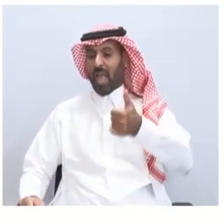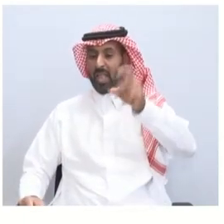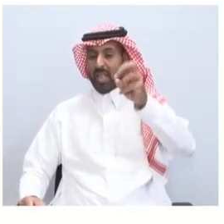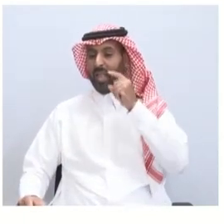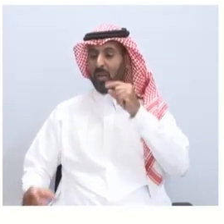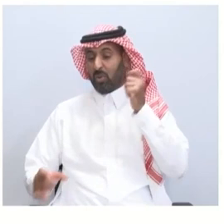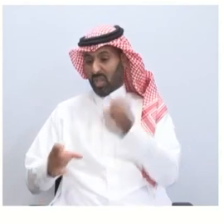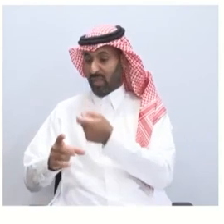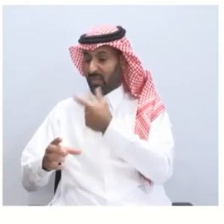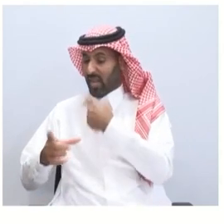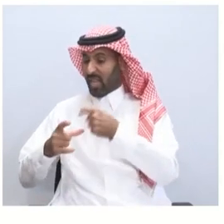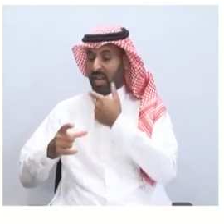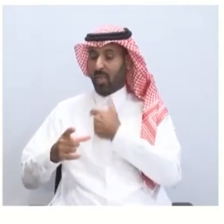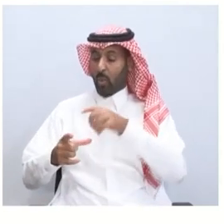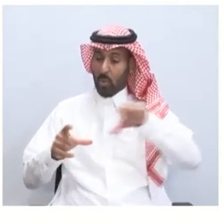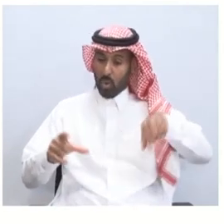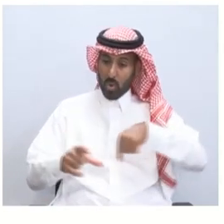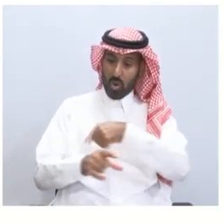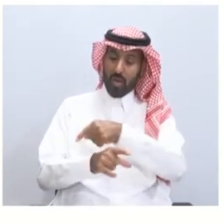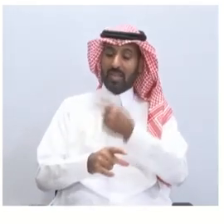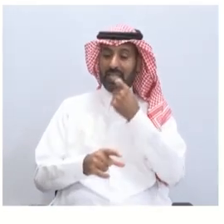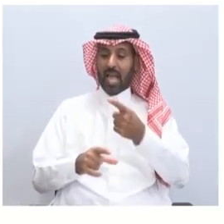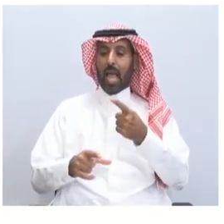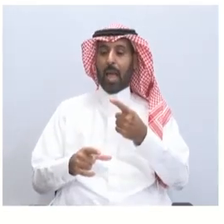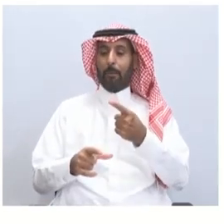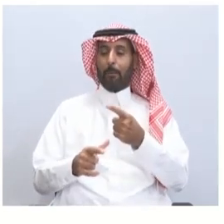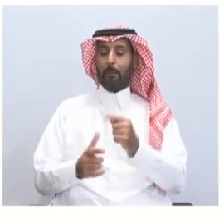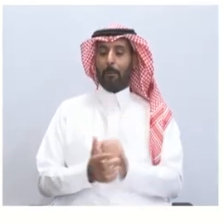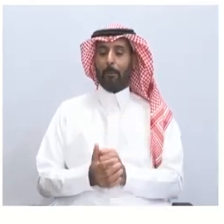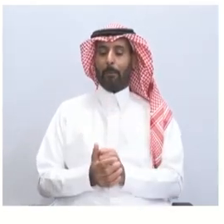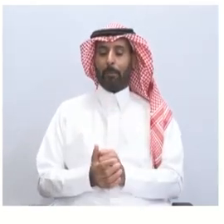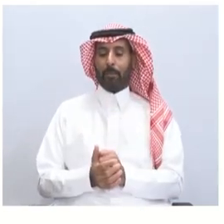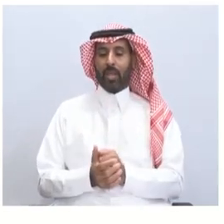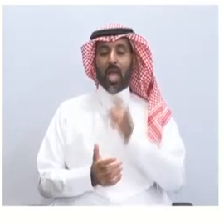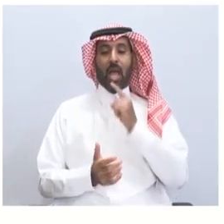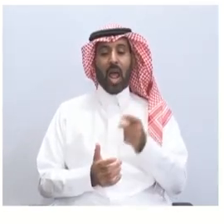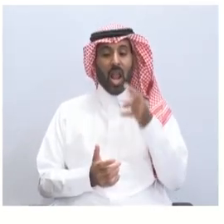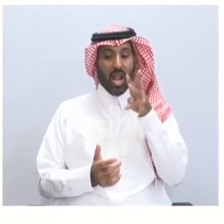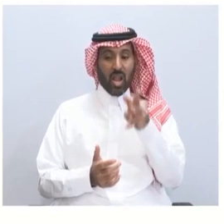وما حولها في عام